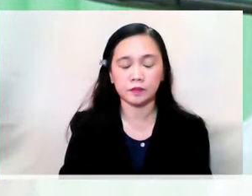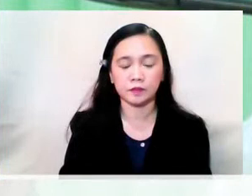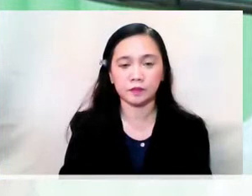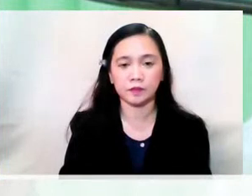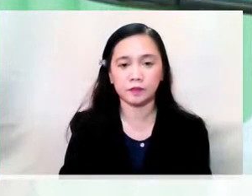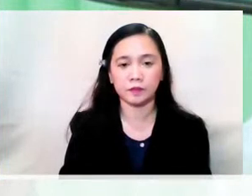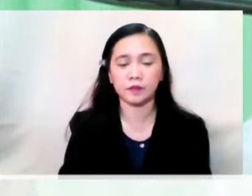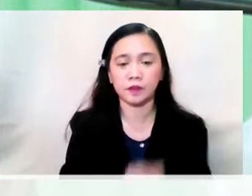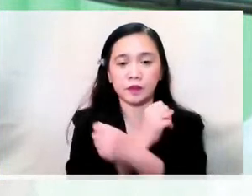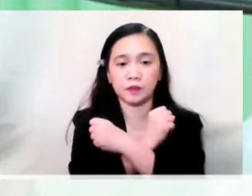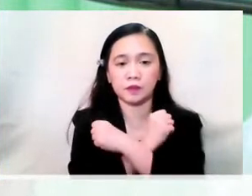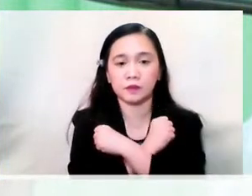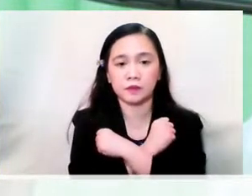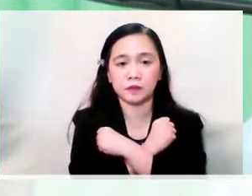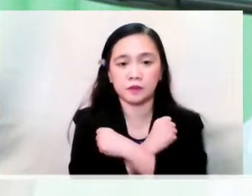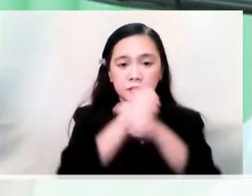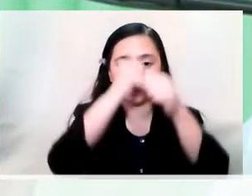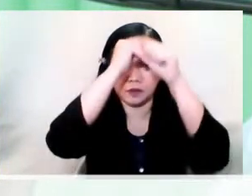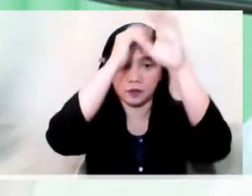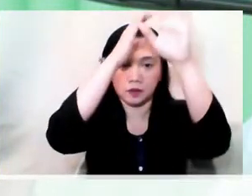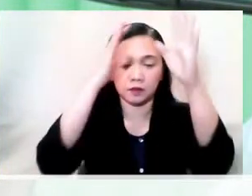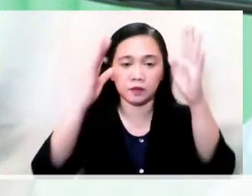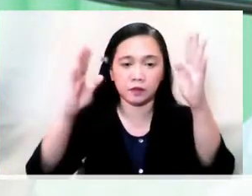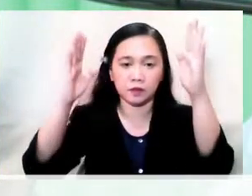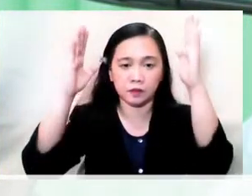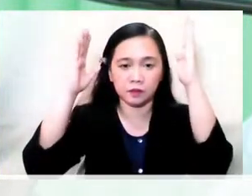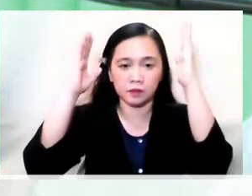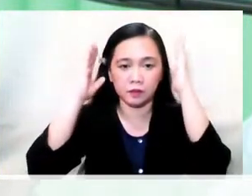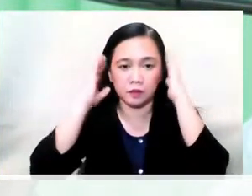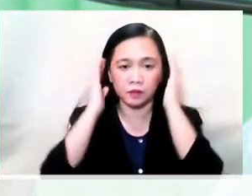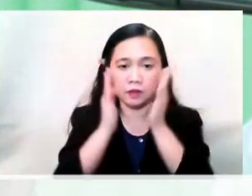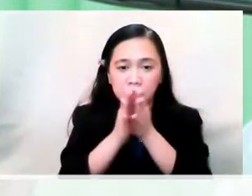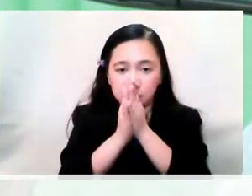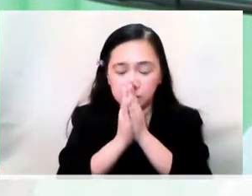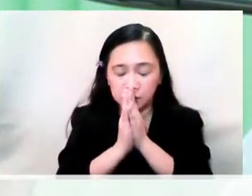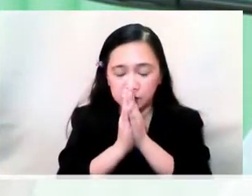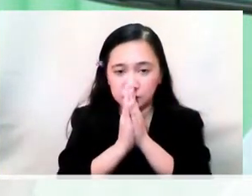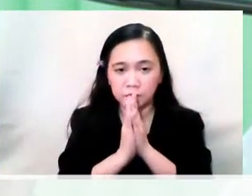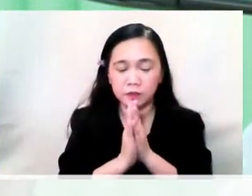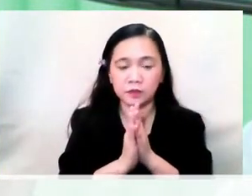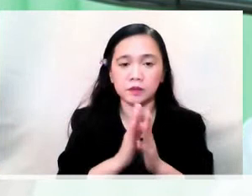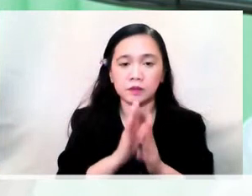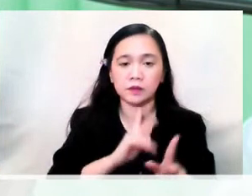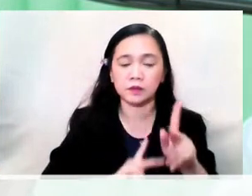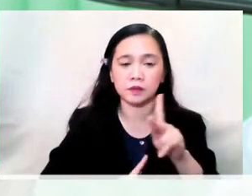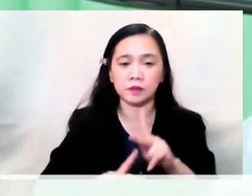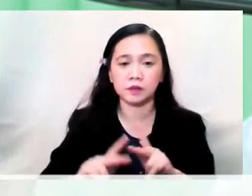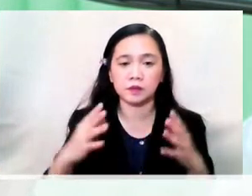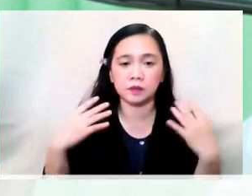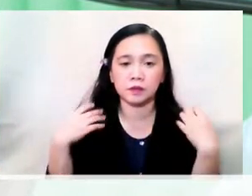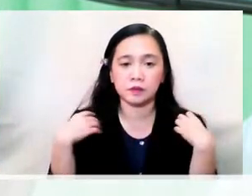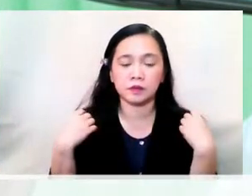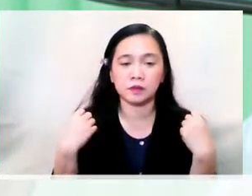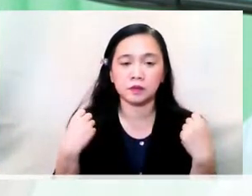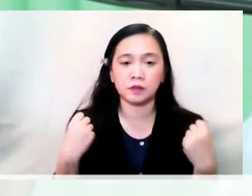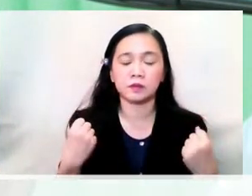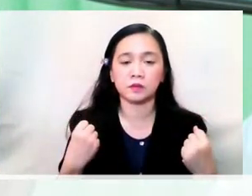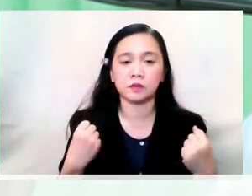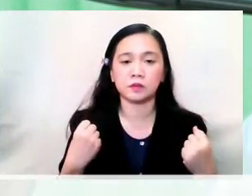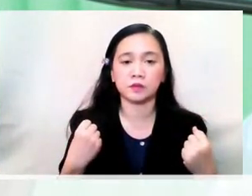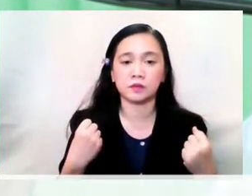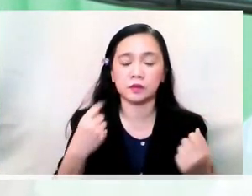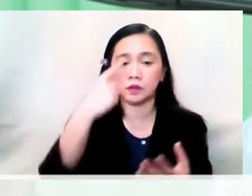Mapagmahal naming Ama, pakinggan mo ang mga nagsusumamong iyong bayan. Patatagin mo nawa ang aming